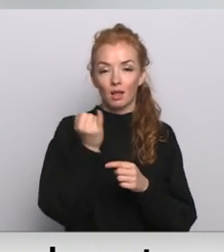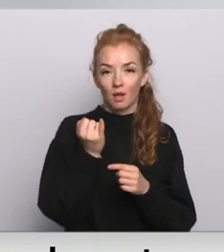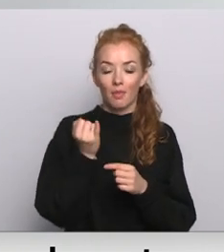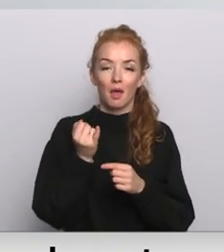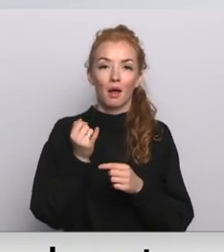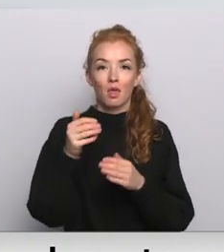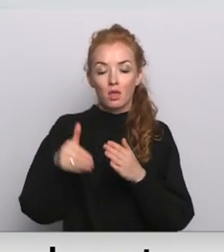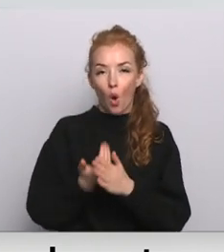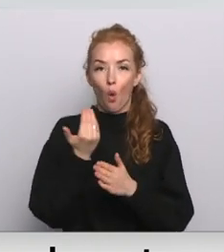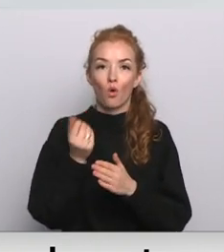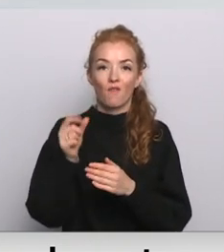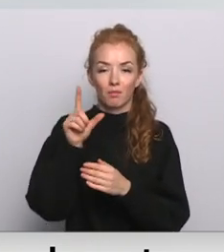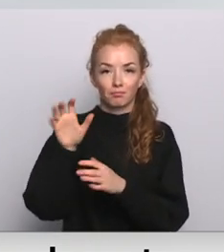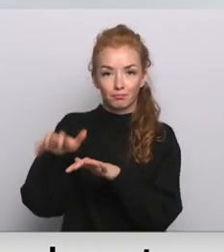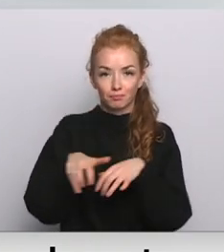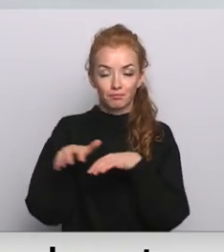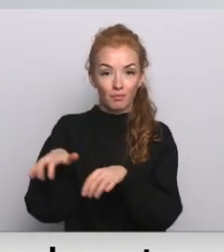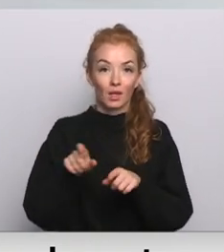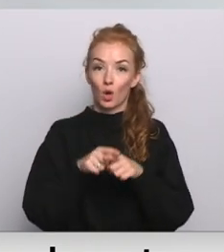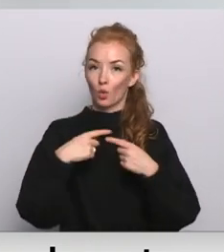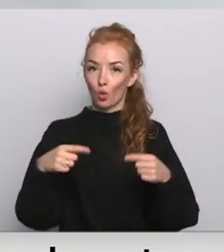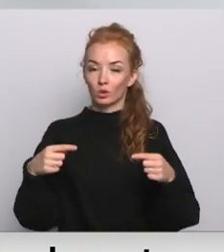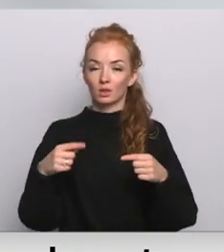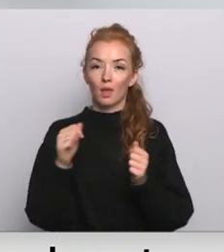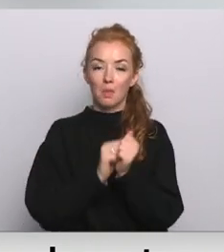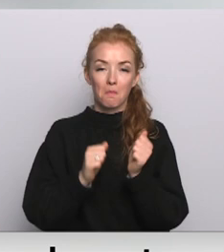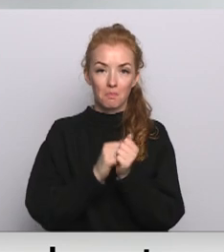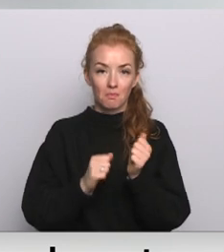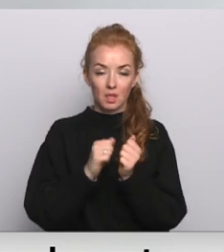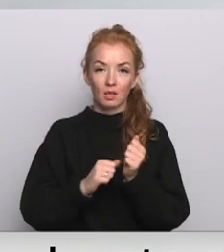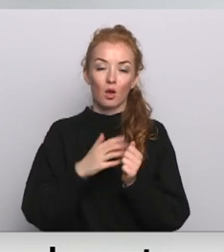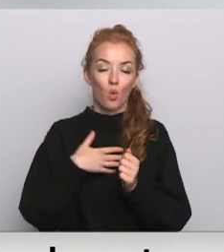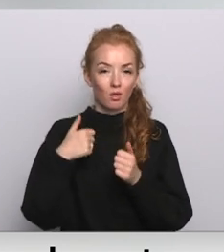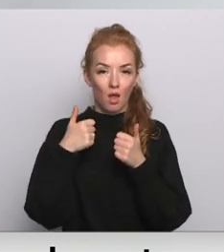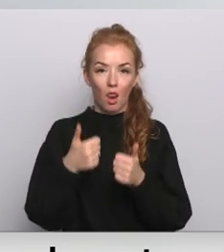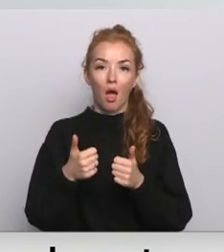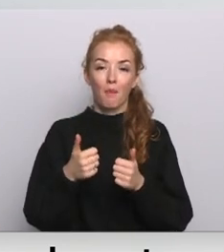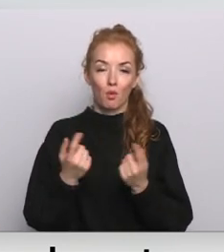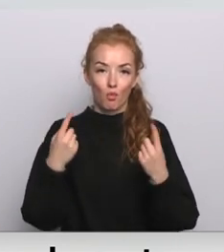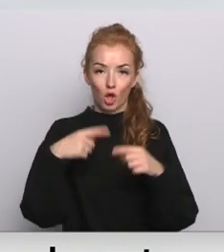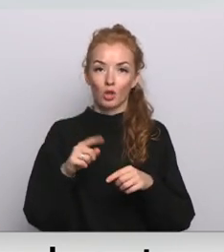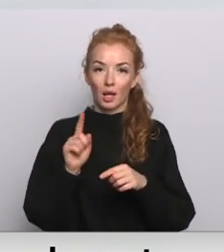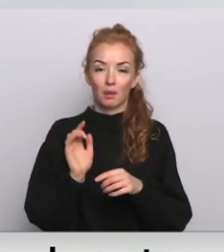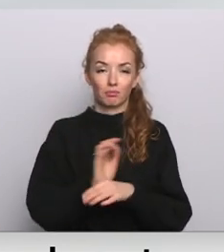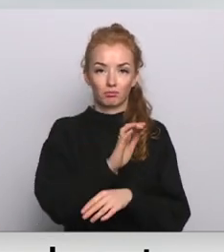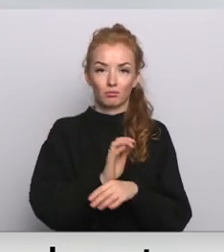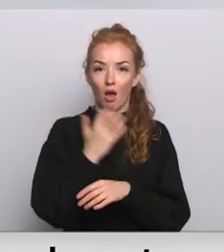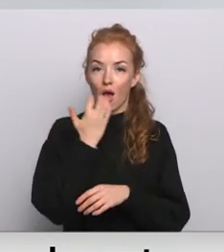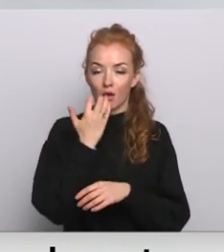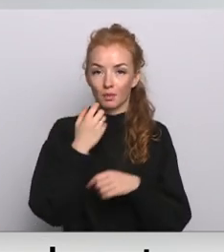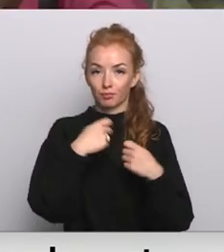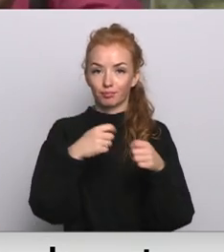Neredzētāki, pieprasītāki. Arī produkcija, kas ir ekoloģiska, ļoti labi pašlaik tiek pieprasīta